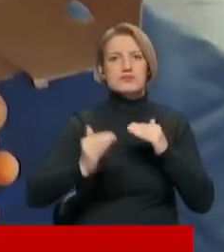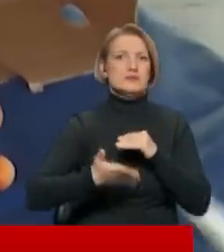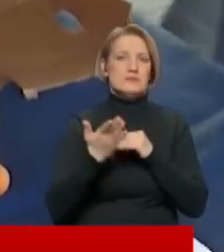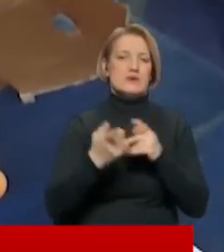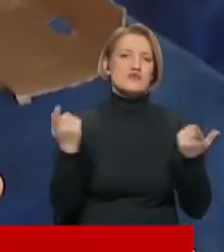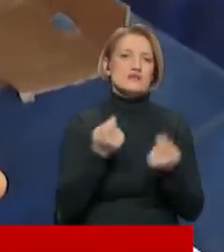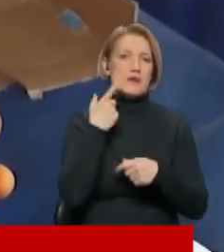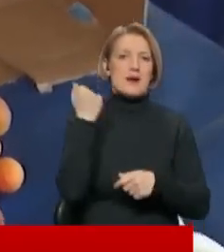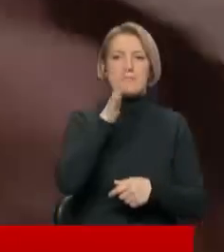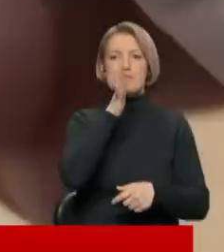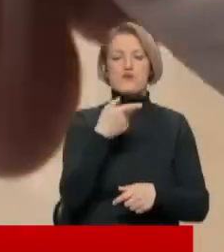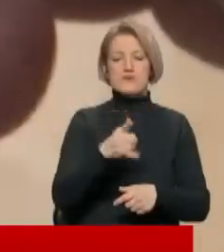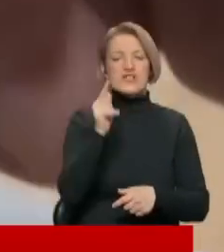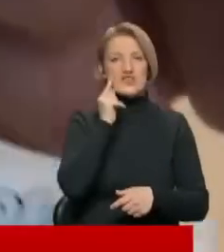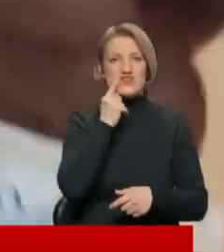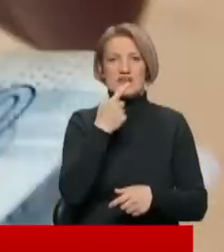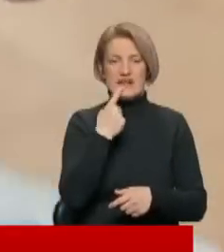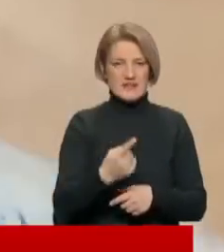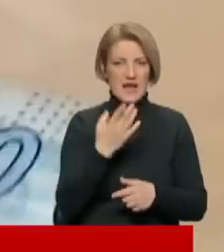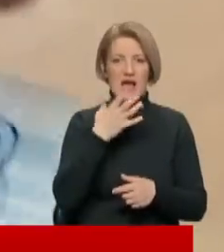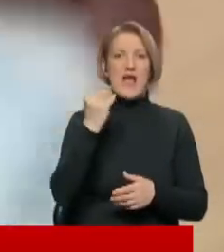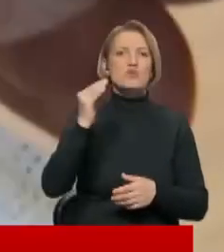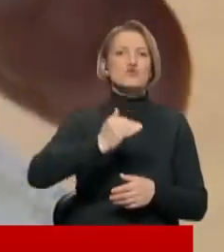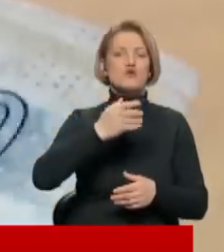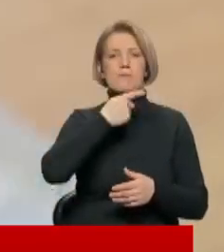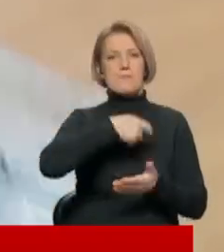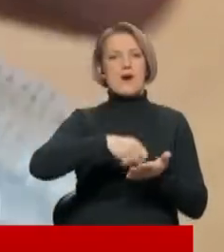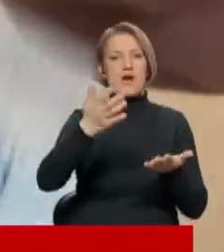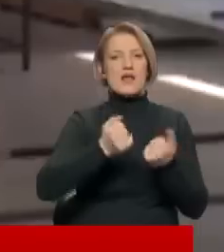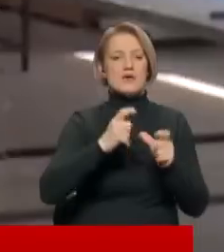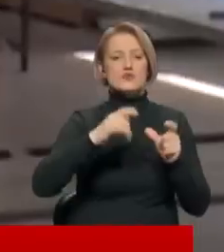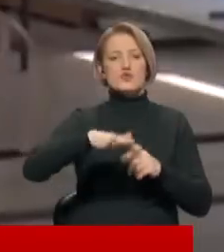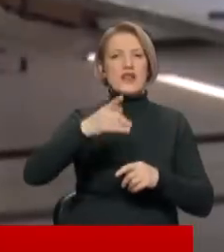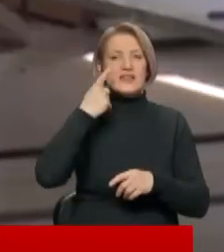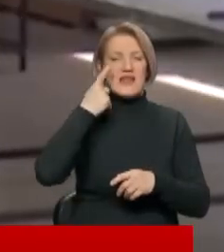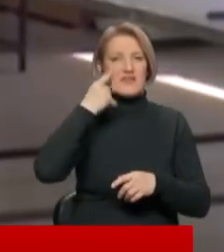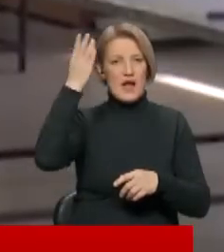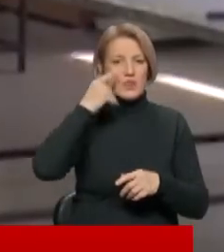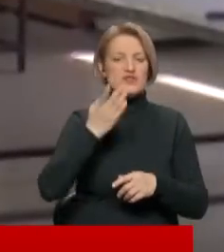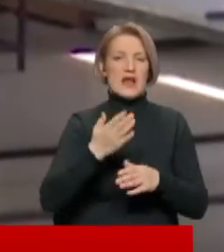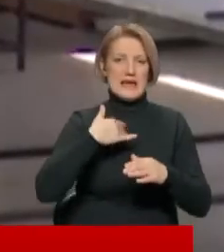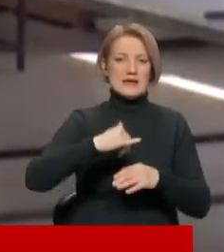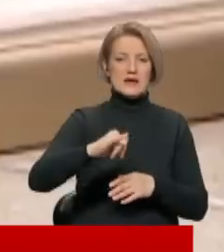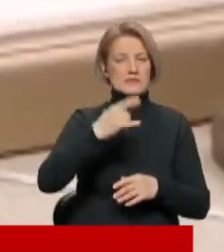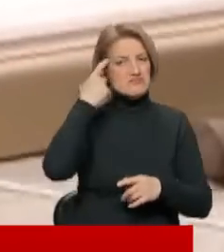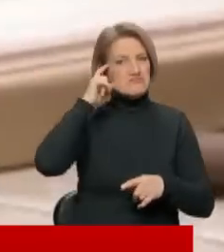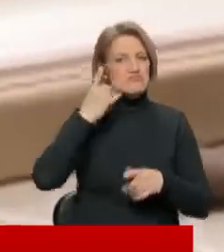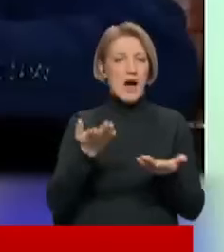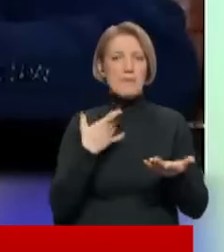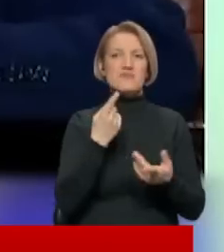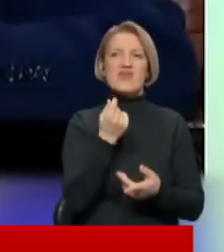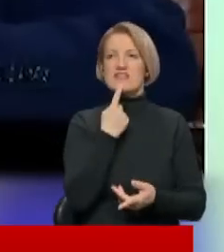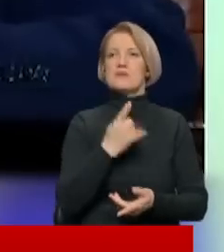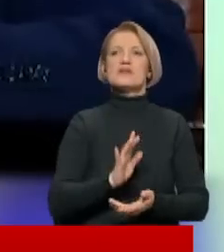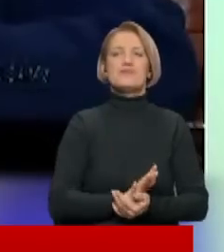Çalışma Bakanı 500.000 kişi dedi en düşük emekli maaşını alanlar için sosyal devlet anlayışı ile yaklaşacağız dedi ama bir rakam telaffuz